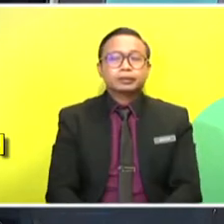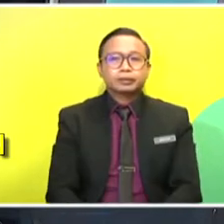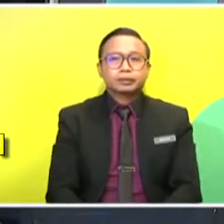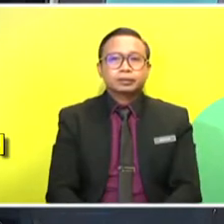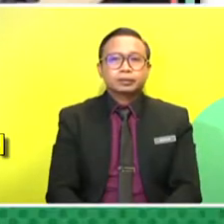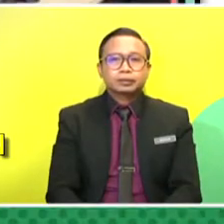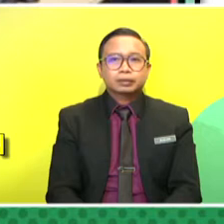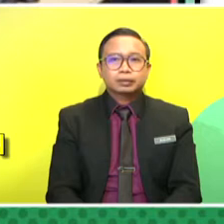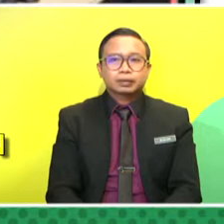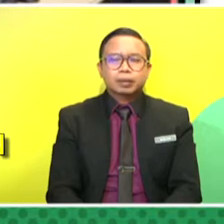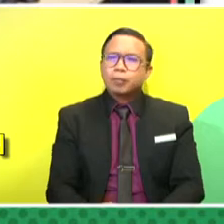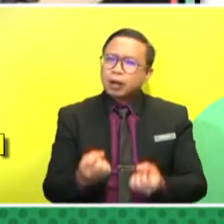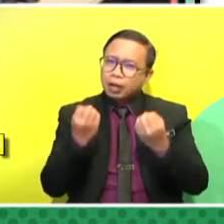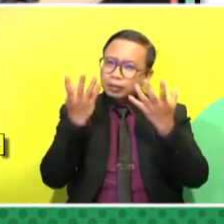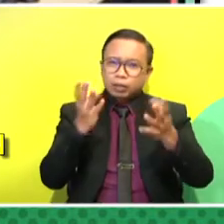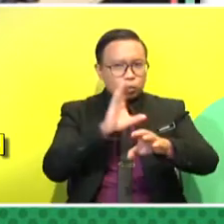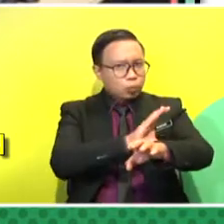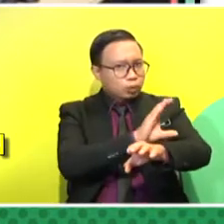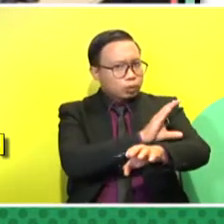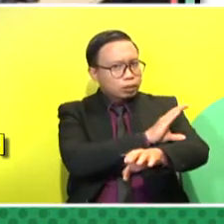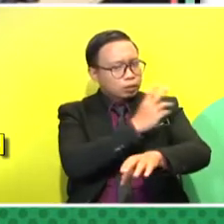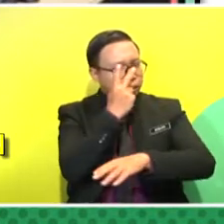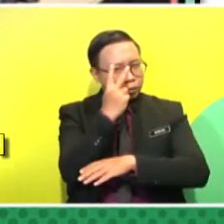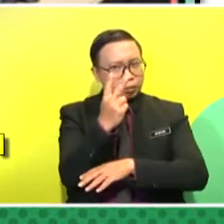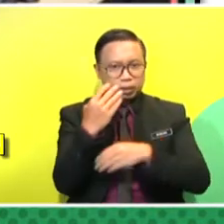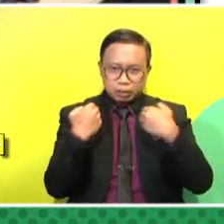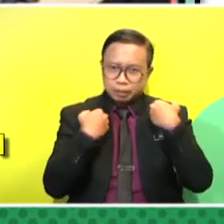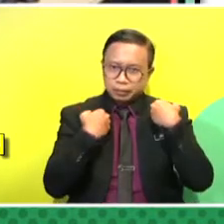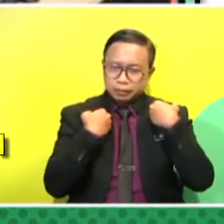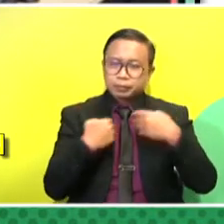banyak komputer ni. Itu apa ya? Banyaknya komputer.